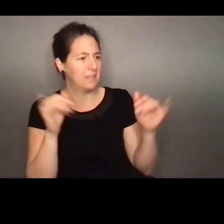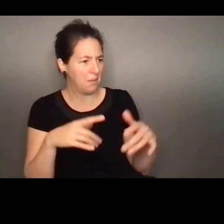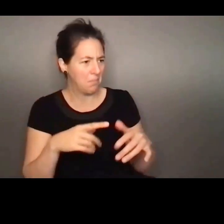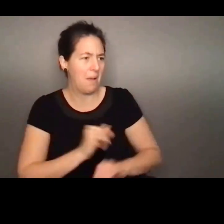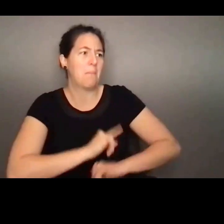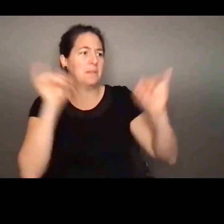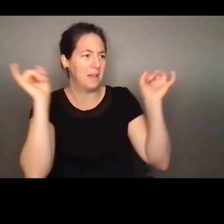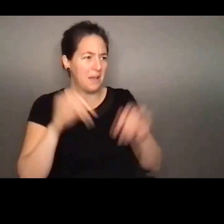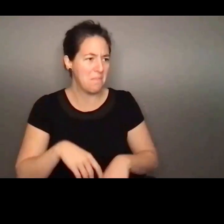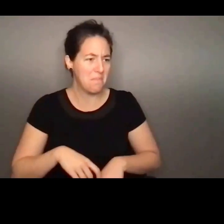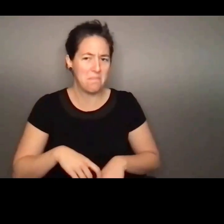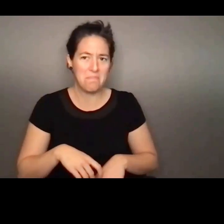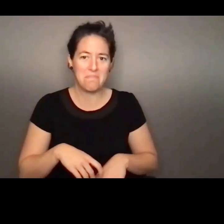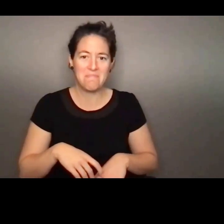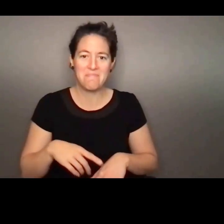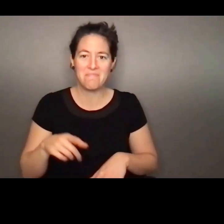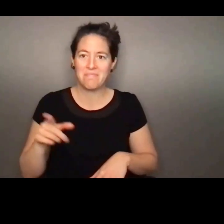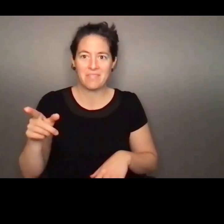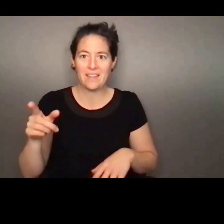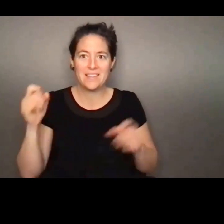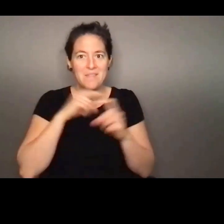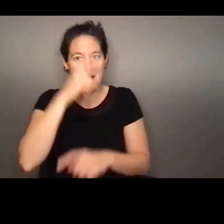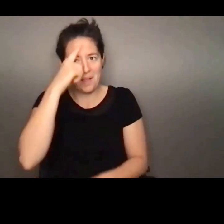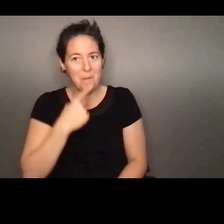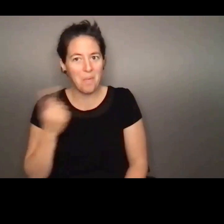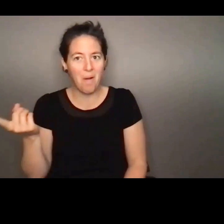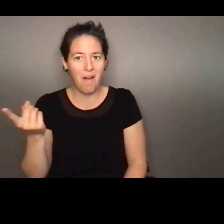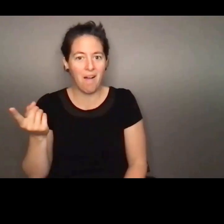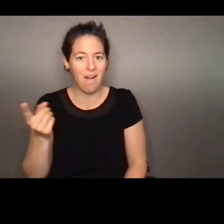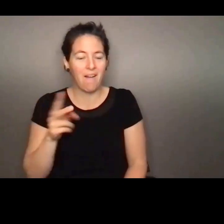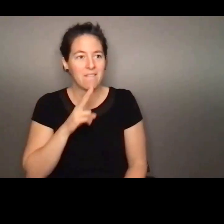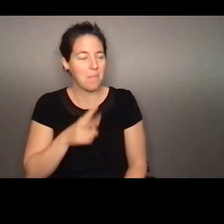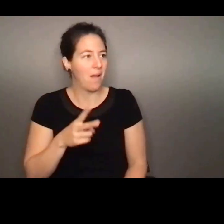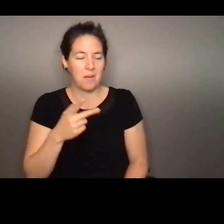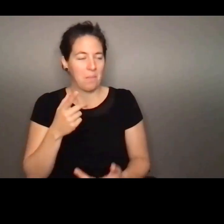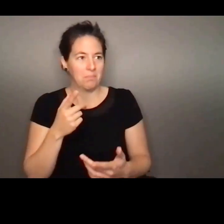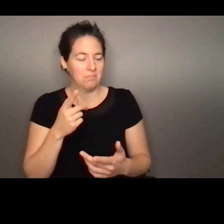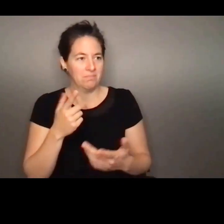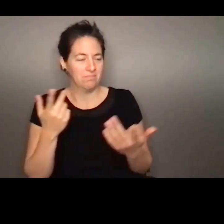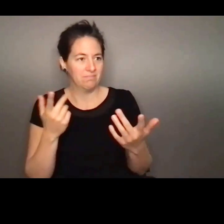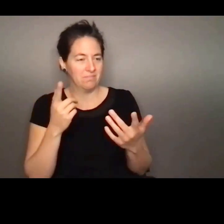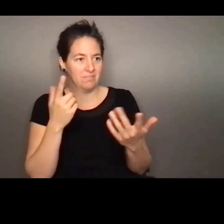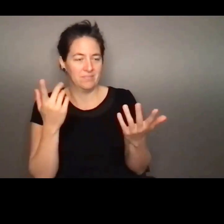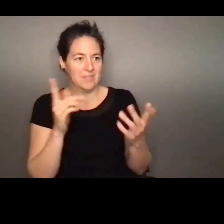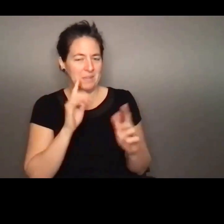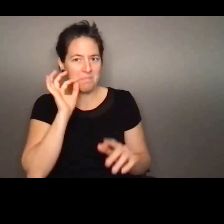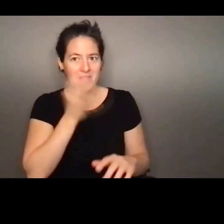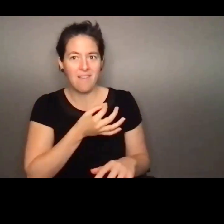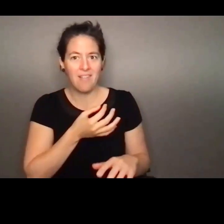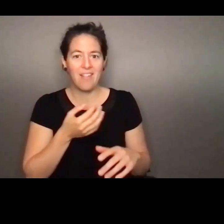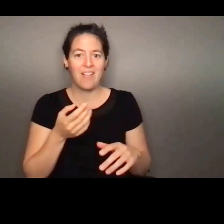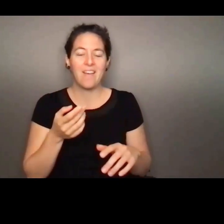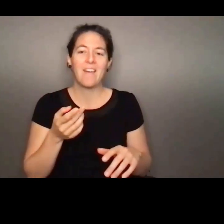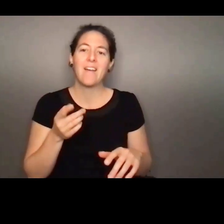peut pas. Elle avait de la misère à y croire tellement ça avait l'air surréel. Mais c'est ça, c'est vraiment quelque chose